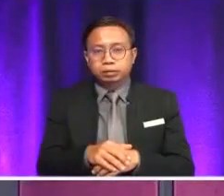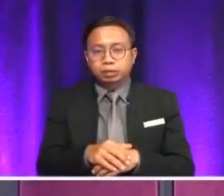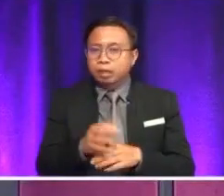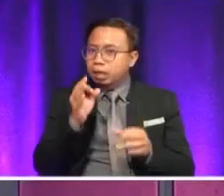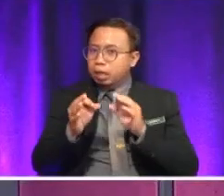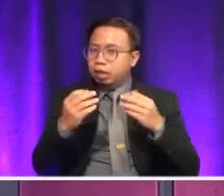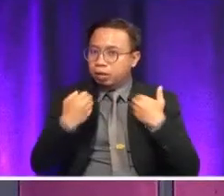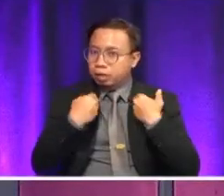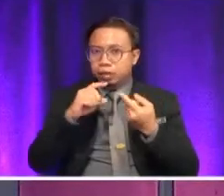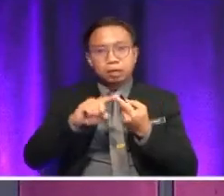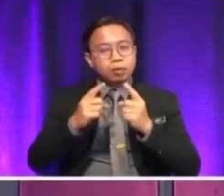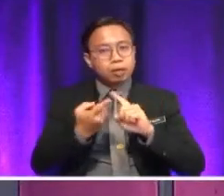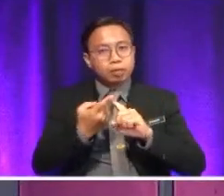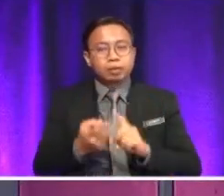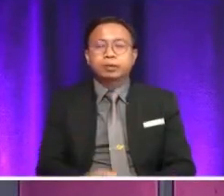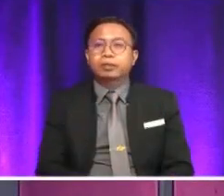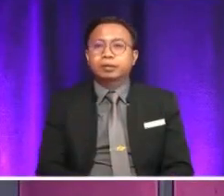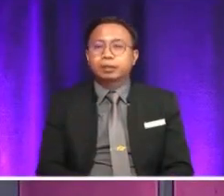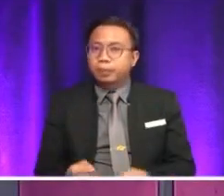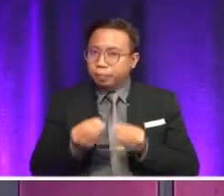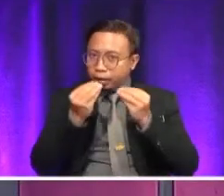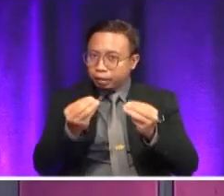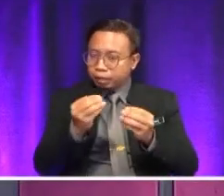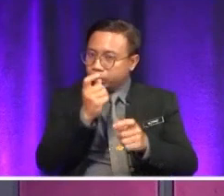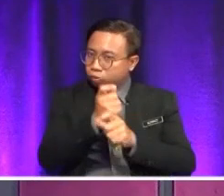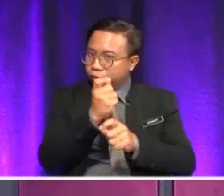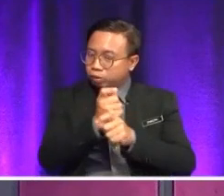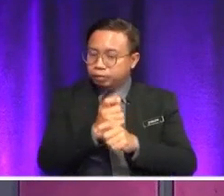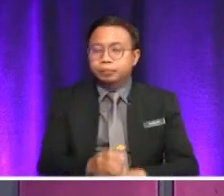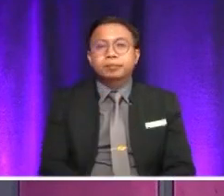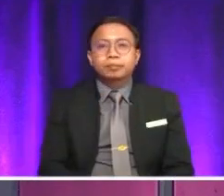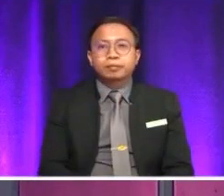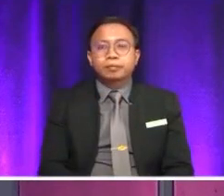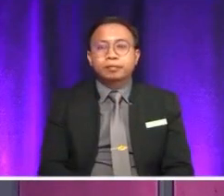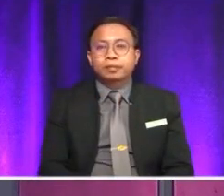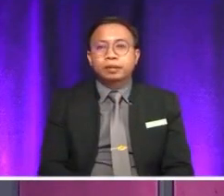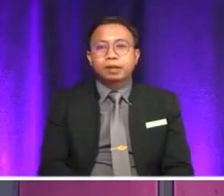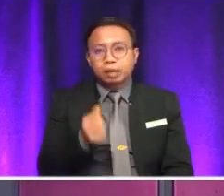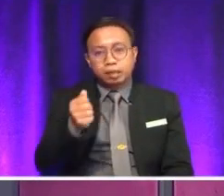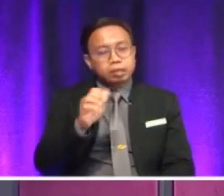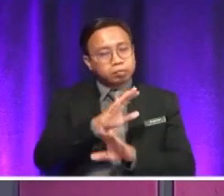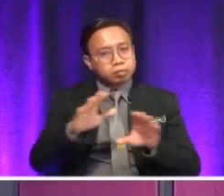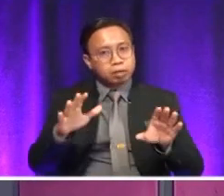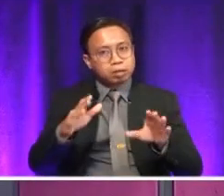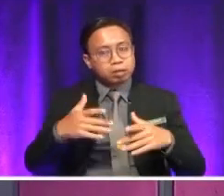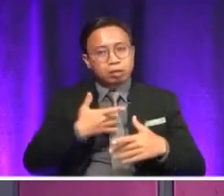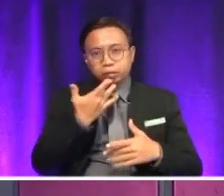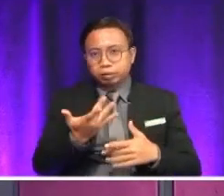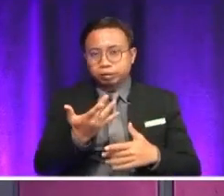sekiranya rakan anda memberi tugasan. Dan juga anda tidak berpuas hati